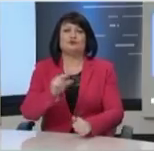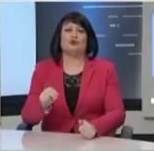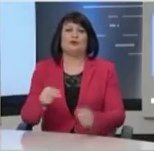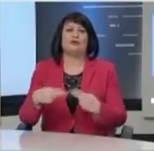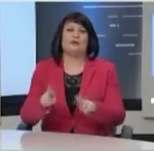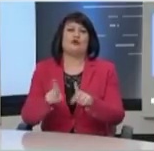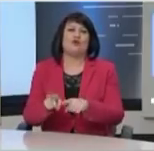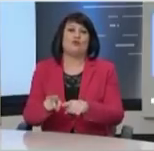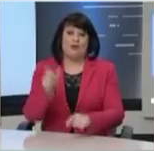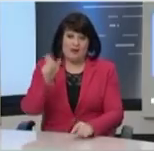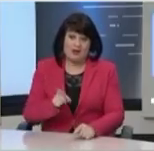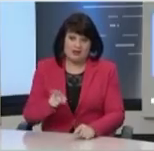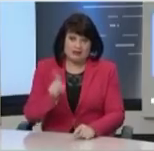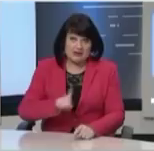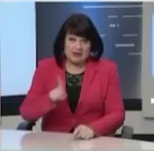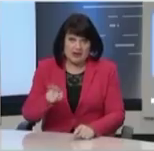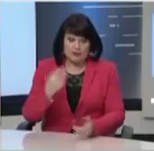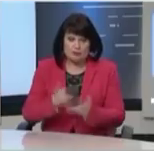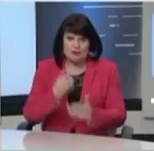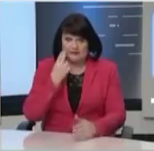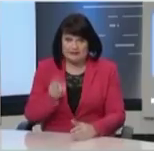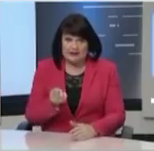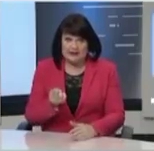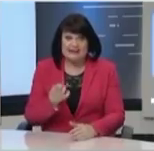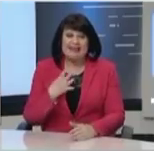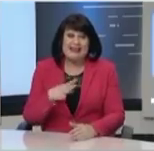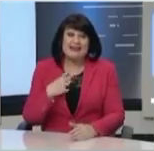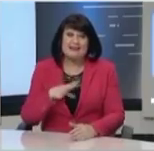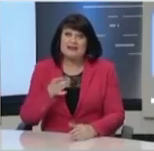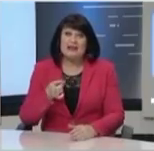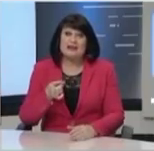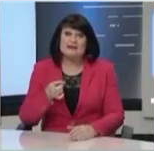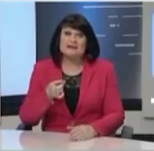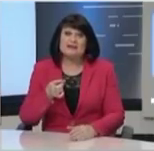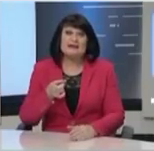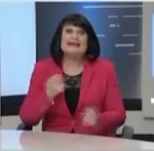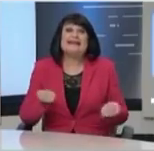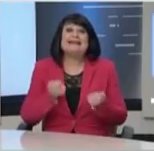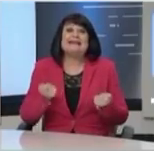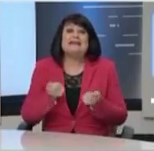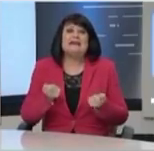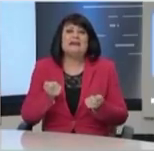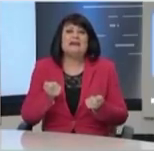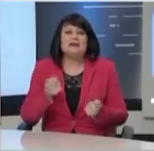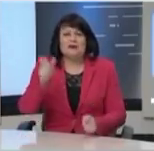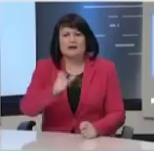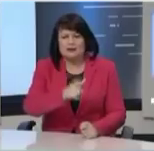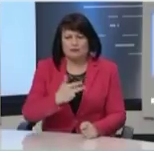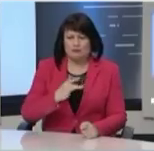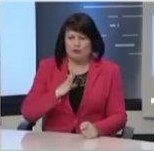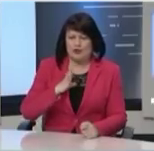δρόμο. Και εσείς αποδεικνύετε ότι θέλετε να καταγραφείτε στη συνείδηση των